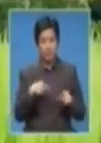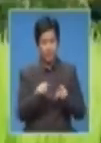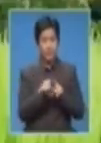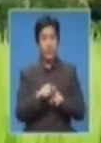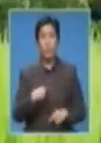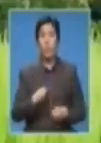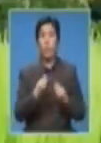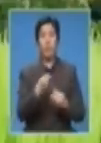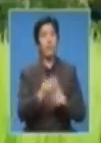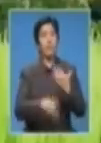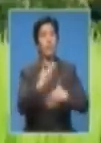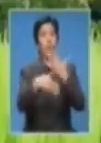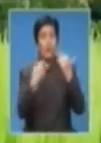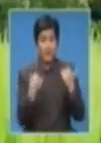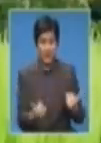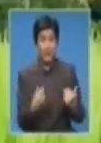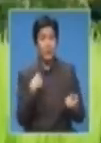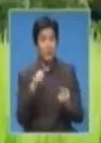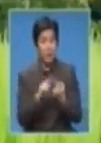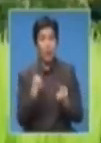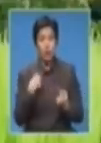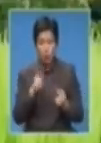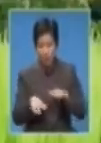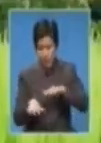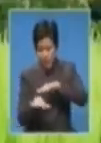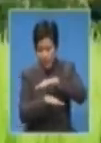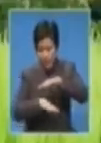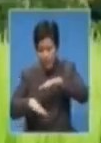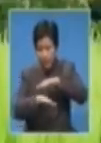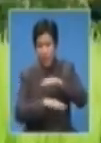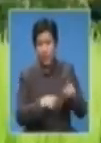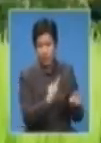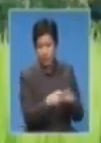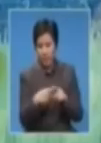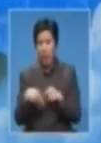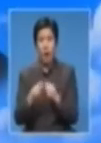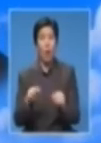มให้ทุกอย่างเดินหน้าไปหมดนะครับเราจะต้องวางรากฐานพัฒนาให้ยั่งยืนทุกมิตินะครับ